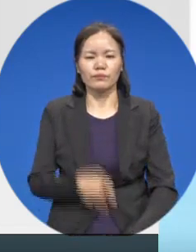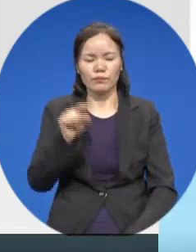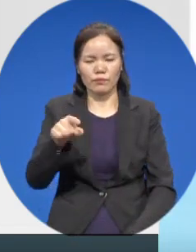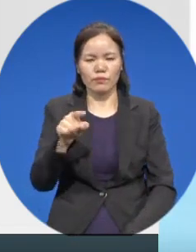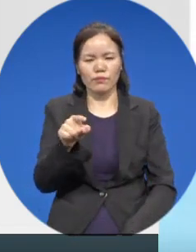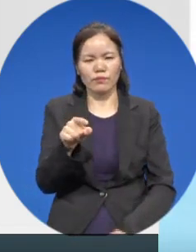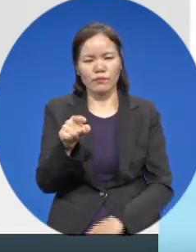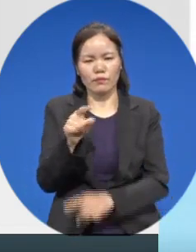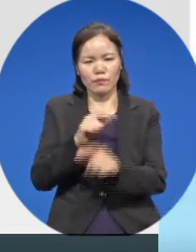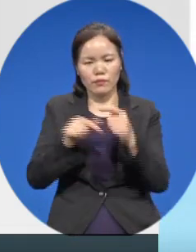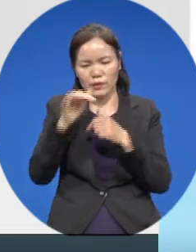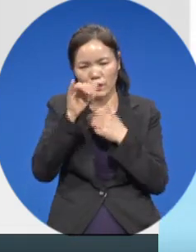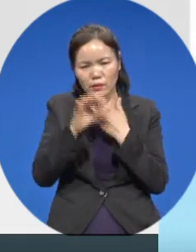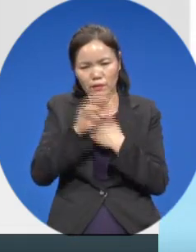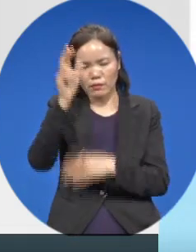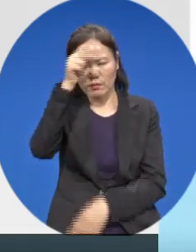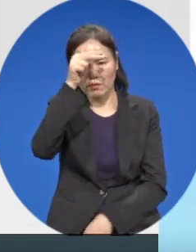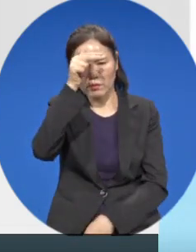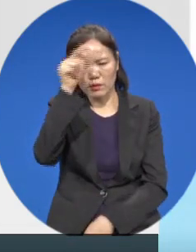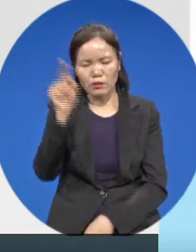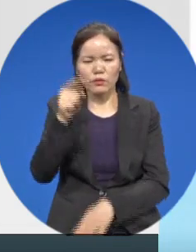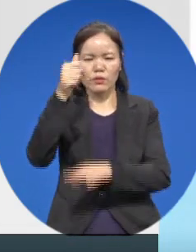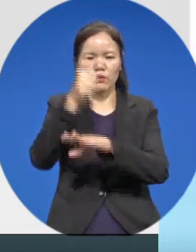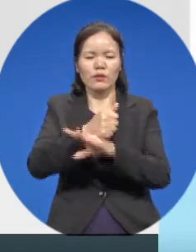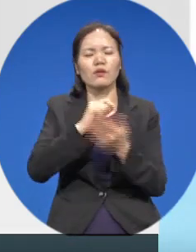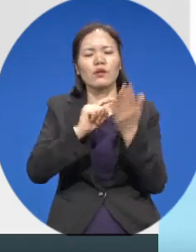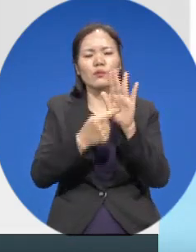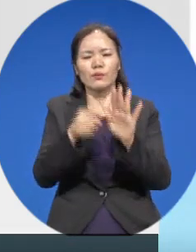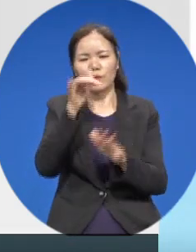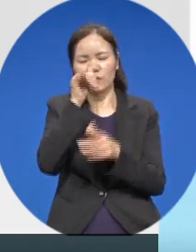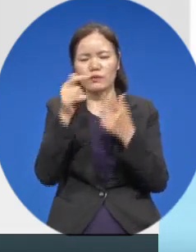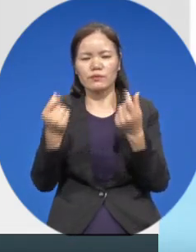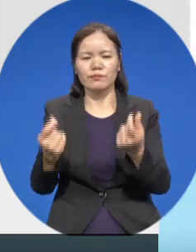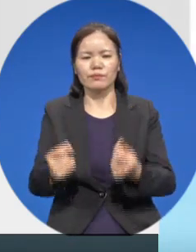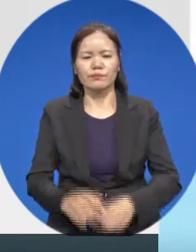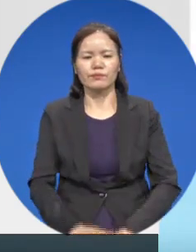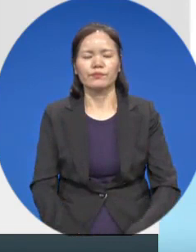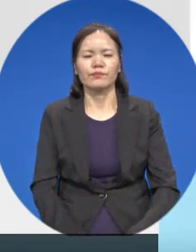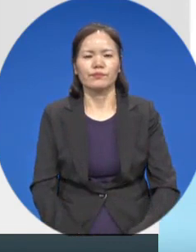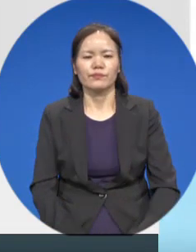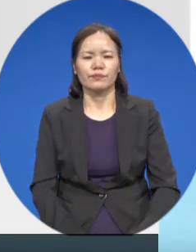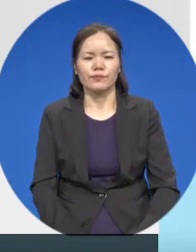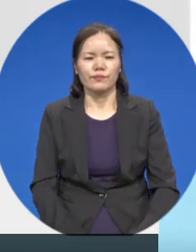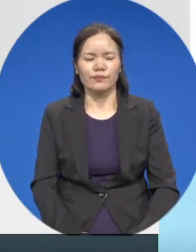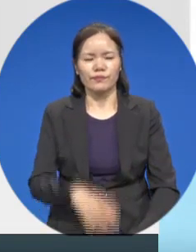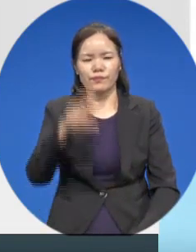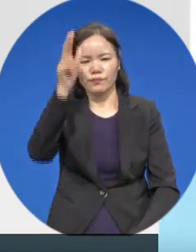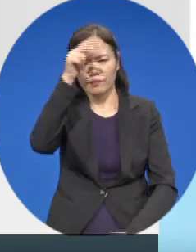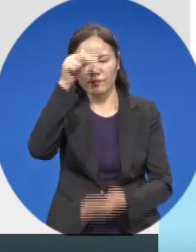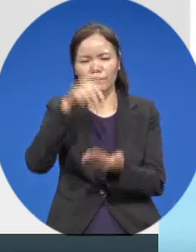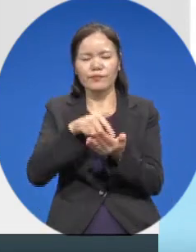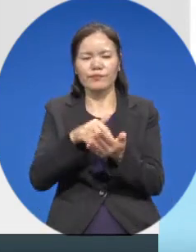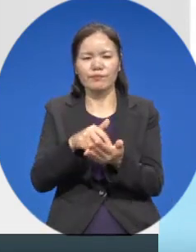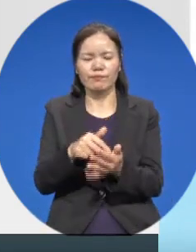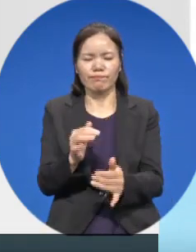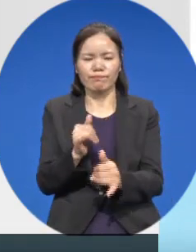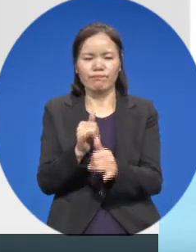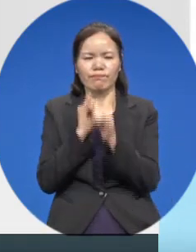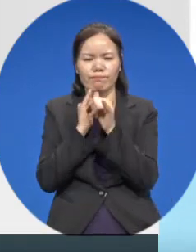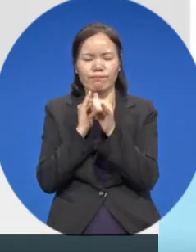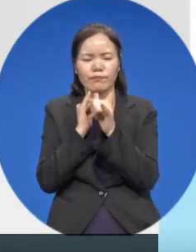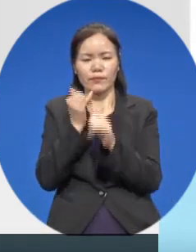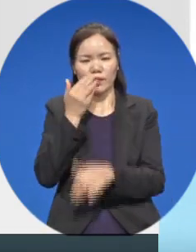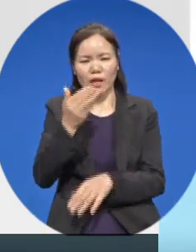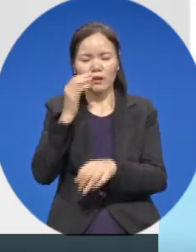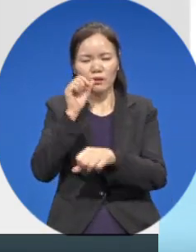조금 더 있으면 이제 경찰의 이거 어떤 결과 발표가 있겠습니다 많은 일단 경찰에서는 어 극단적인 선택의